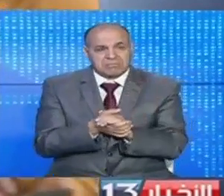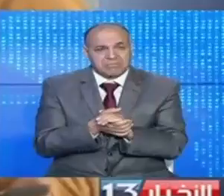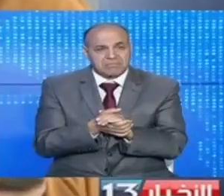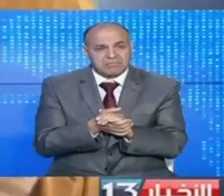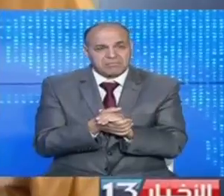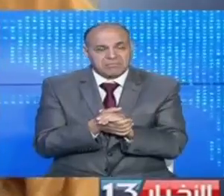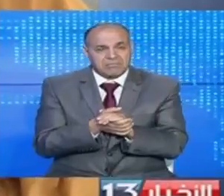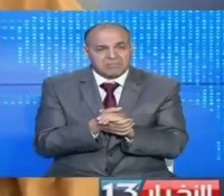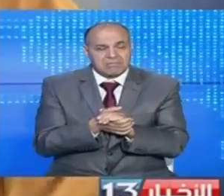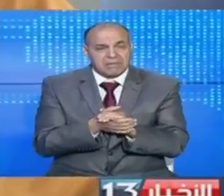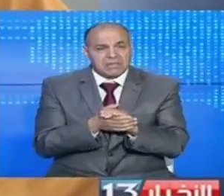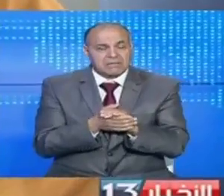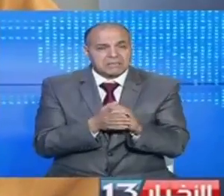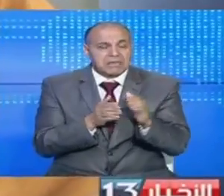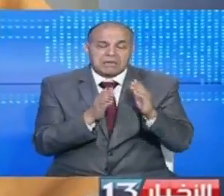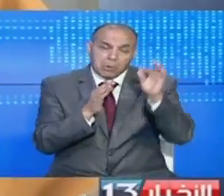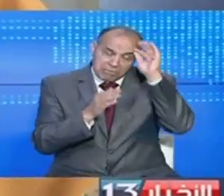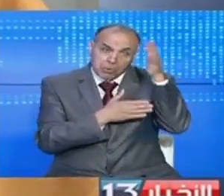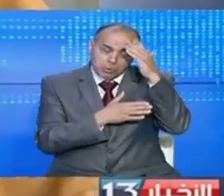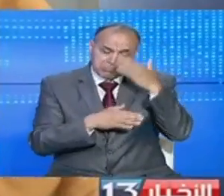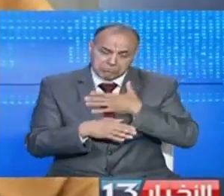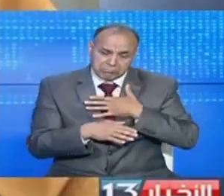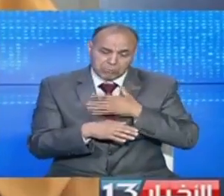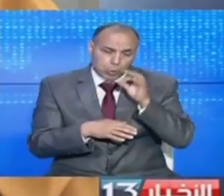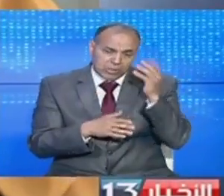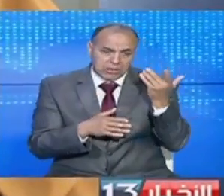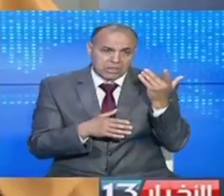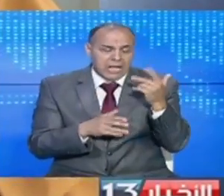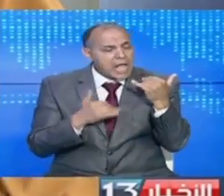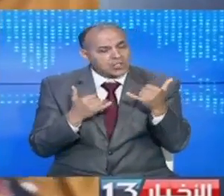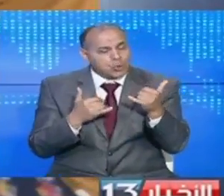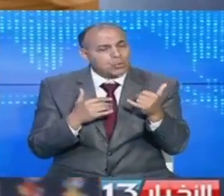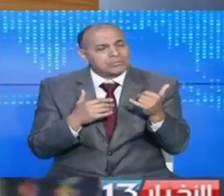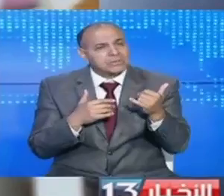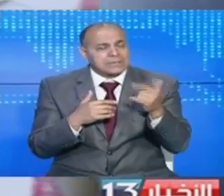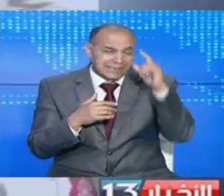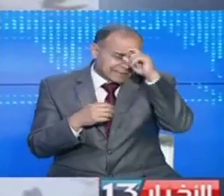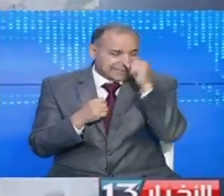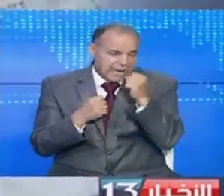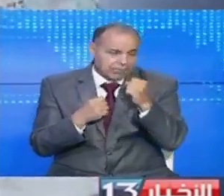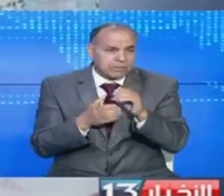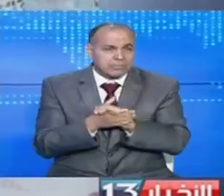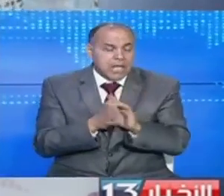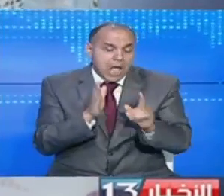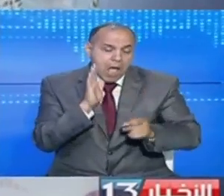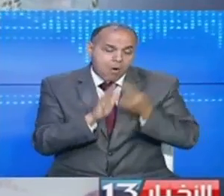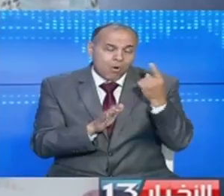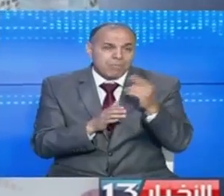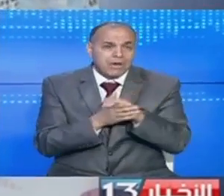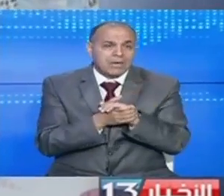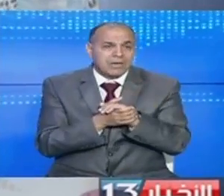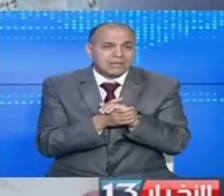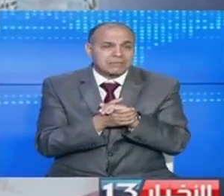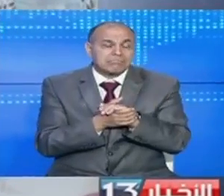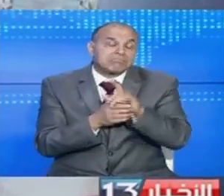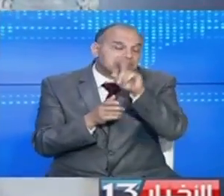وترمى ما خصنا شيء معنا في بلادنا، لكن يبقى الجو ويبقى الجو صعيب شوي. أول مرة هذه أنفان